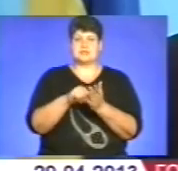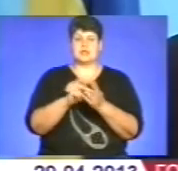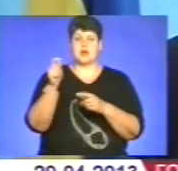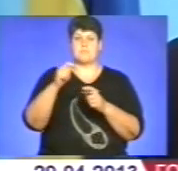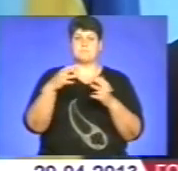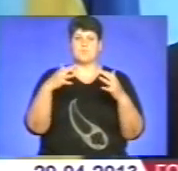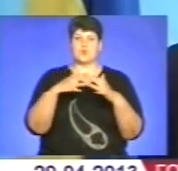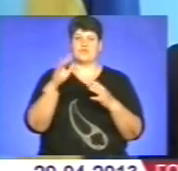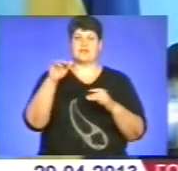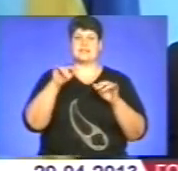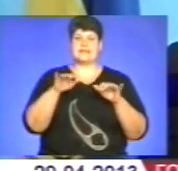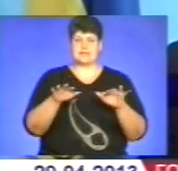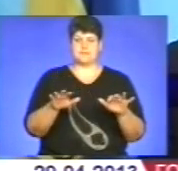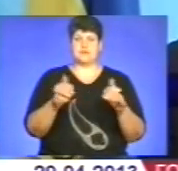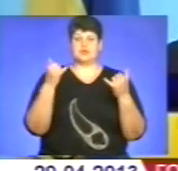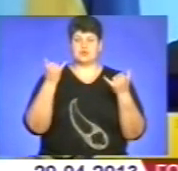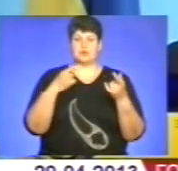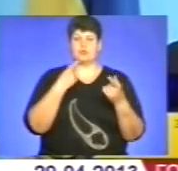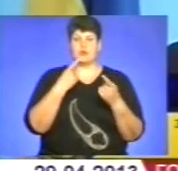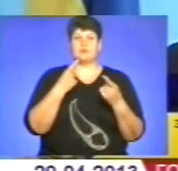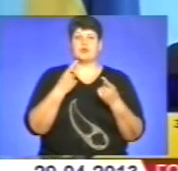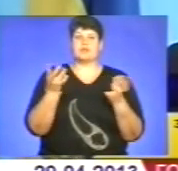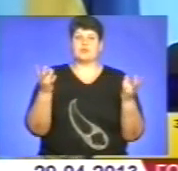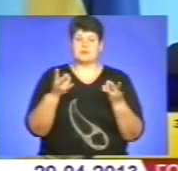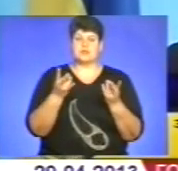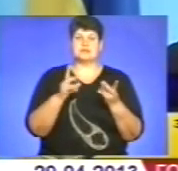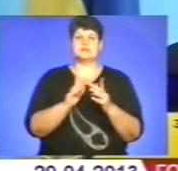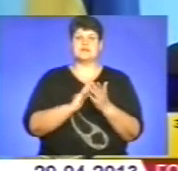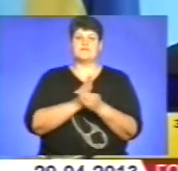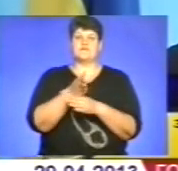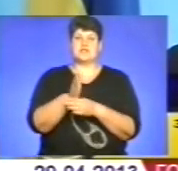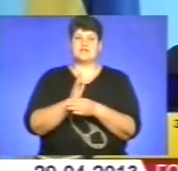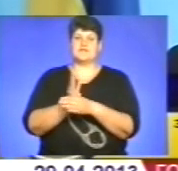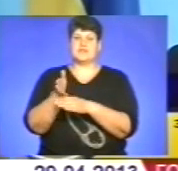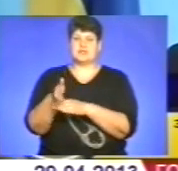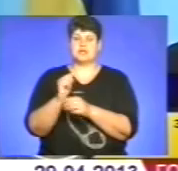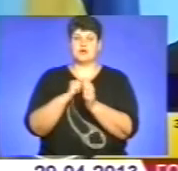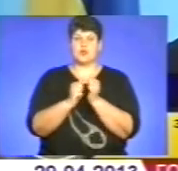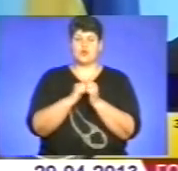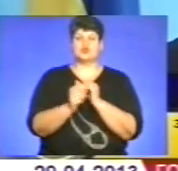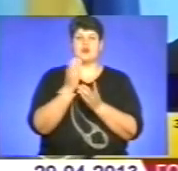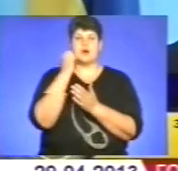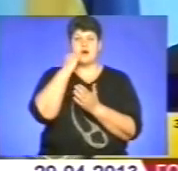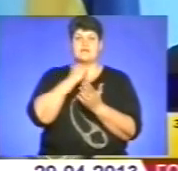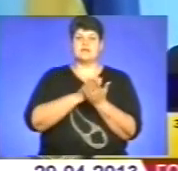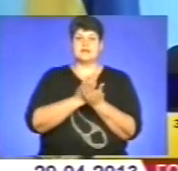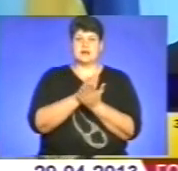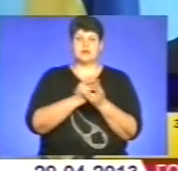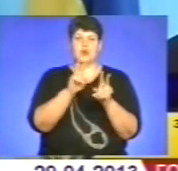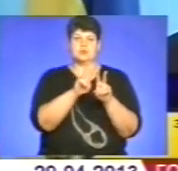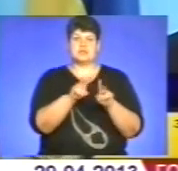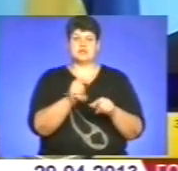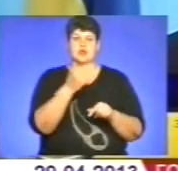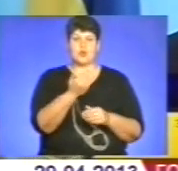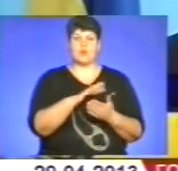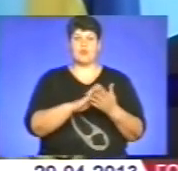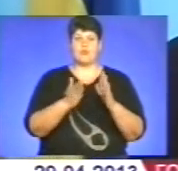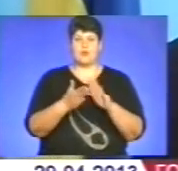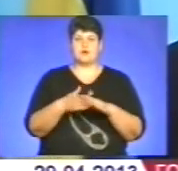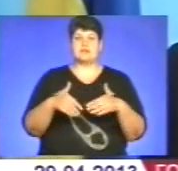обговорювали необхідність відвідання кожного ветерана, кожного учасника бойових дій, обстеження його умов і